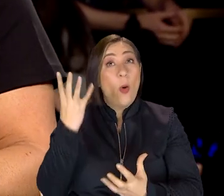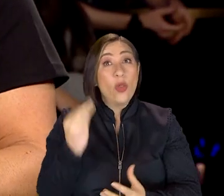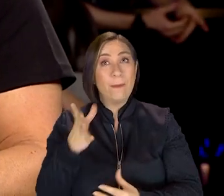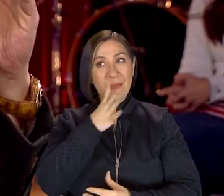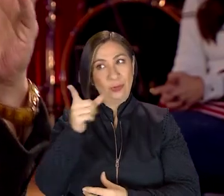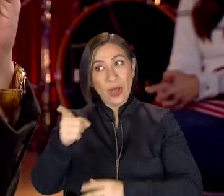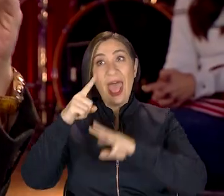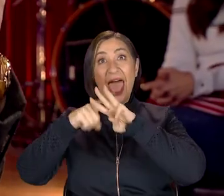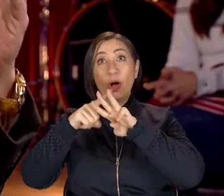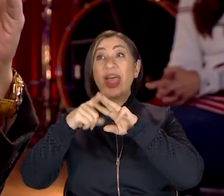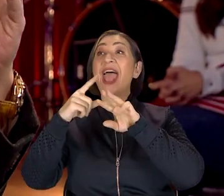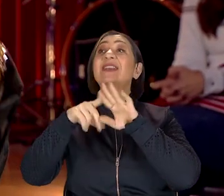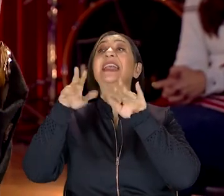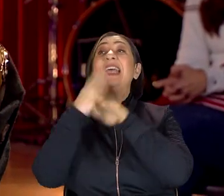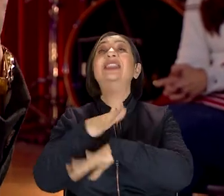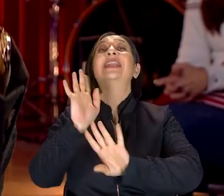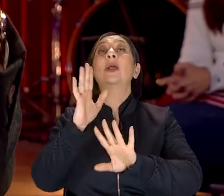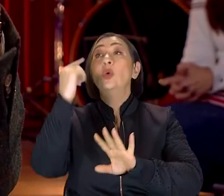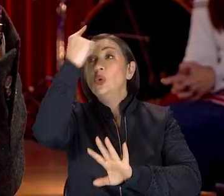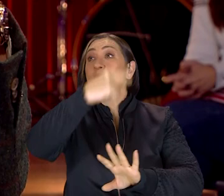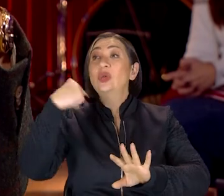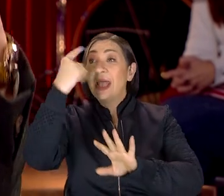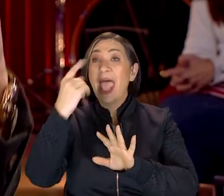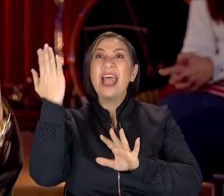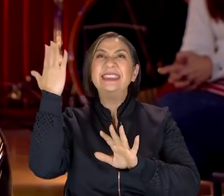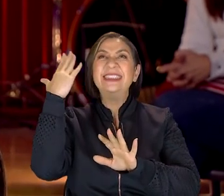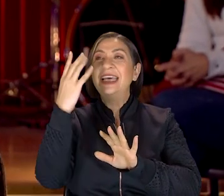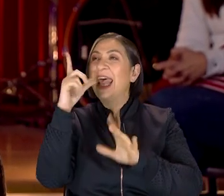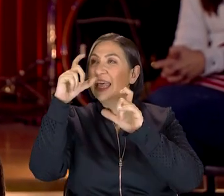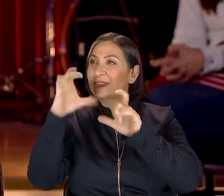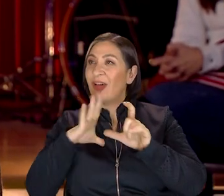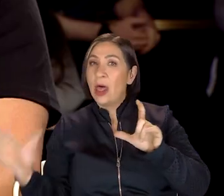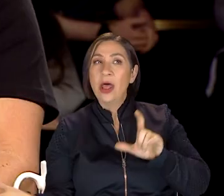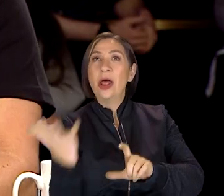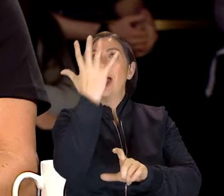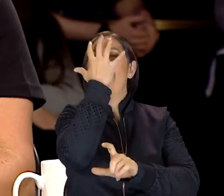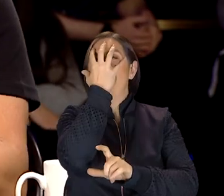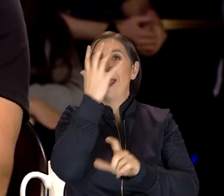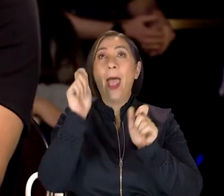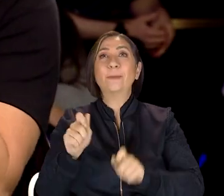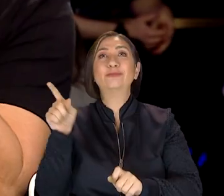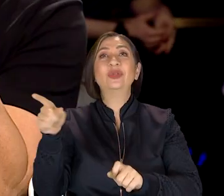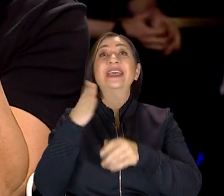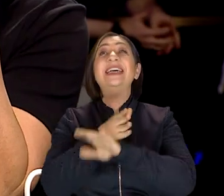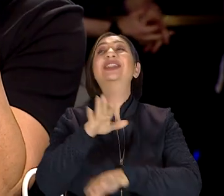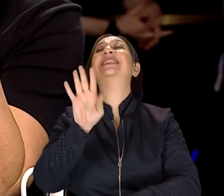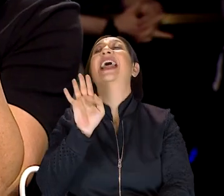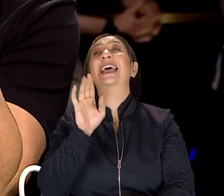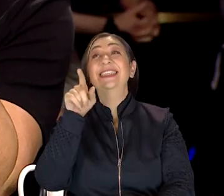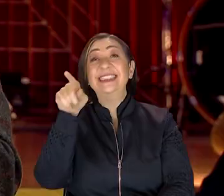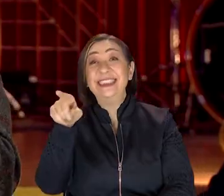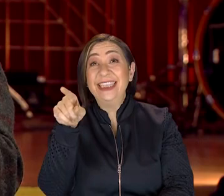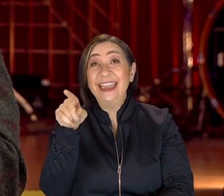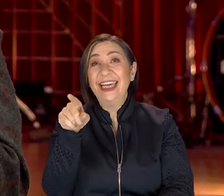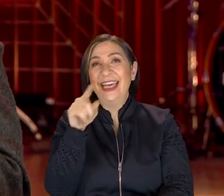Evgin biliyorsun gerçek Erol Evgin değil. Yüzüne Erol Evgin posteri yapıştırmış. O gerçeği değil. Yani sen